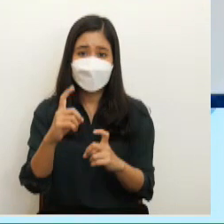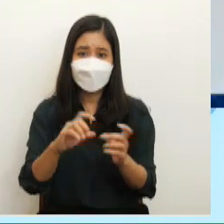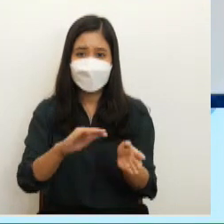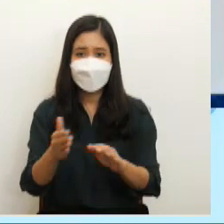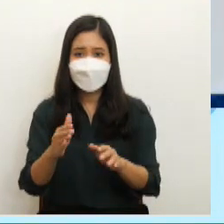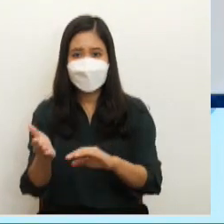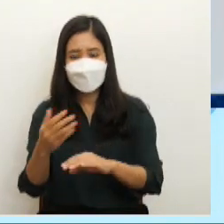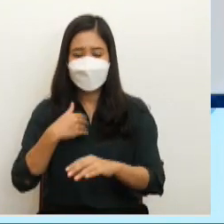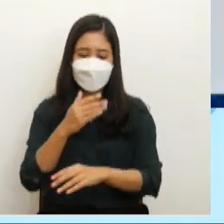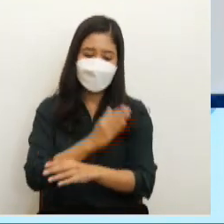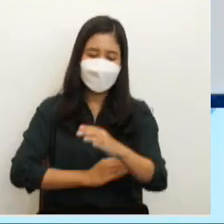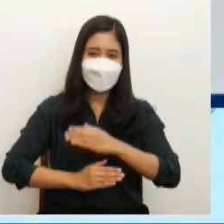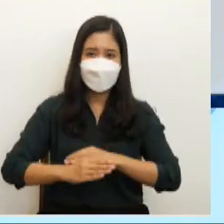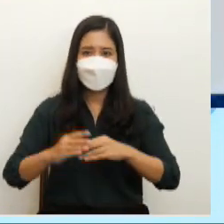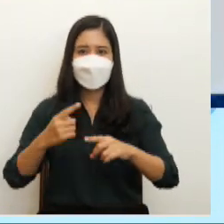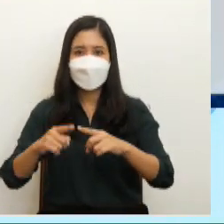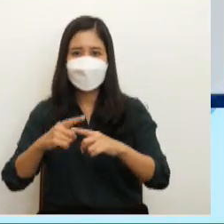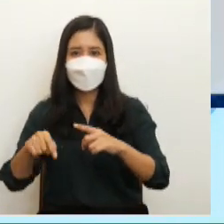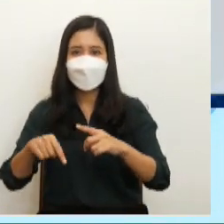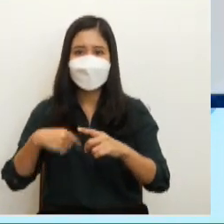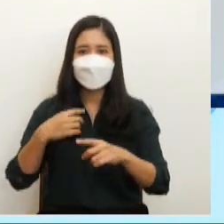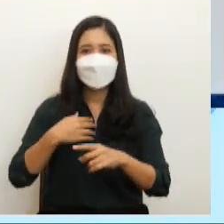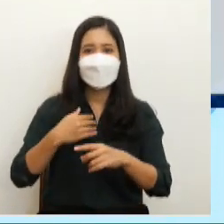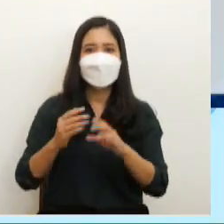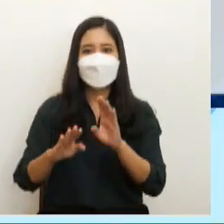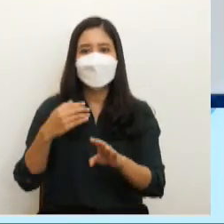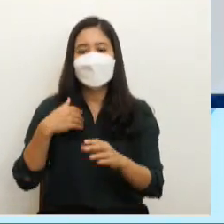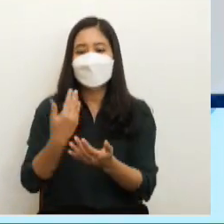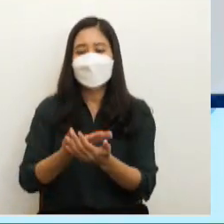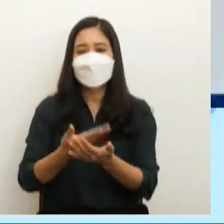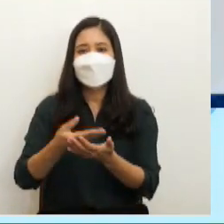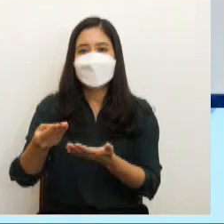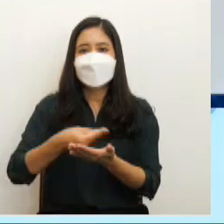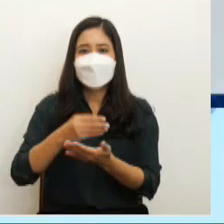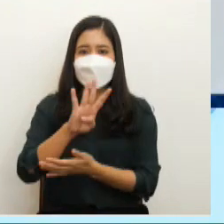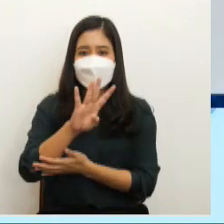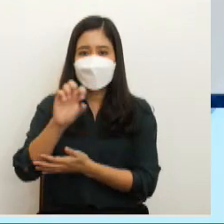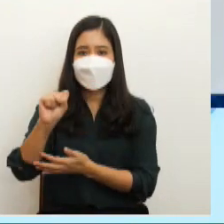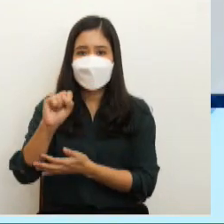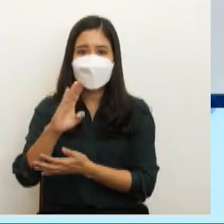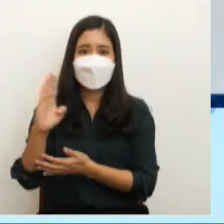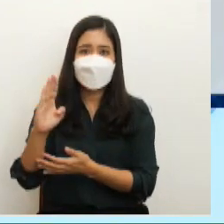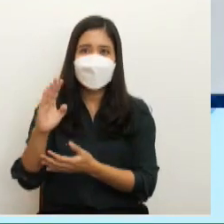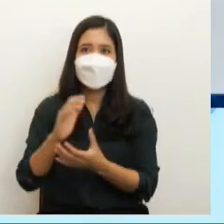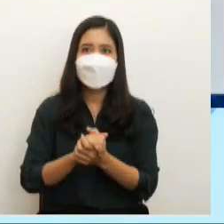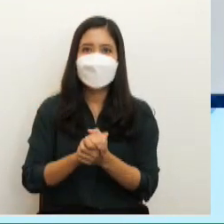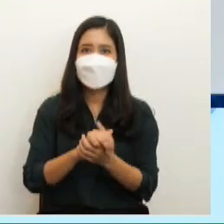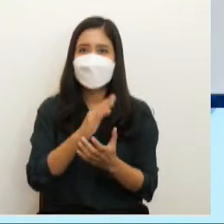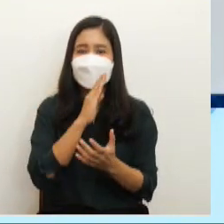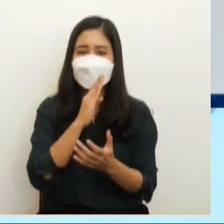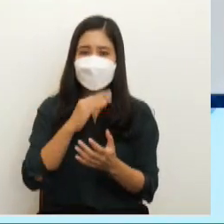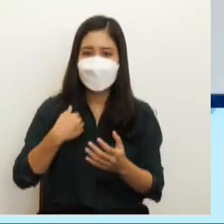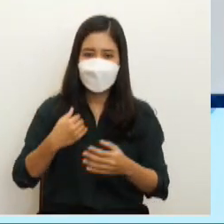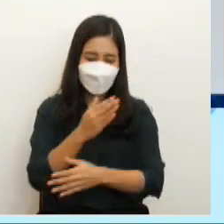พลภาพนะครับก็ตรงนี้รัฐบาลก็ประกาศแล้วว่าไม่เกิน 400,000 บาทนะครับแต่ถ้าเป็นการพิการนะครับหรือเสียอวัยวะก็